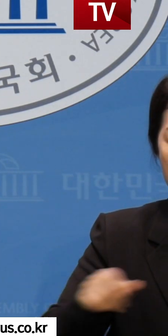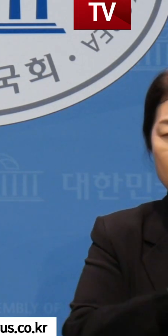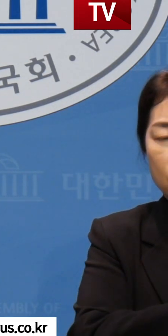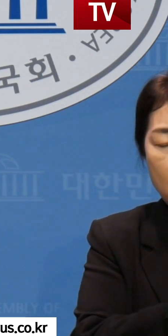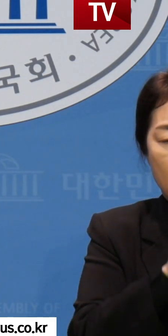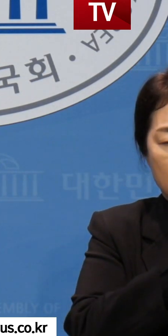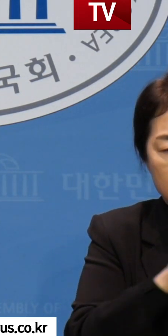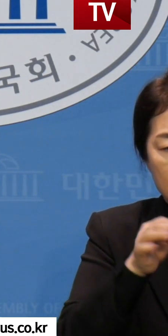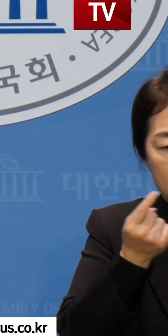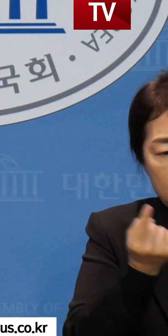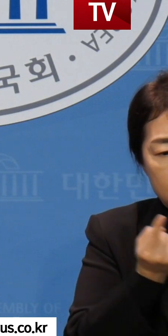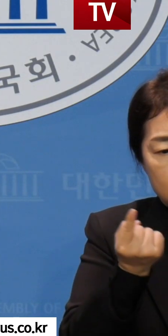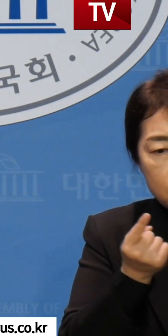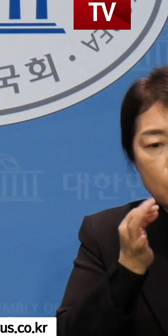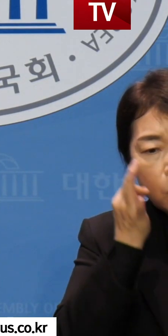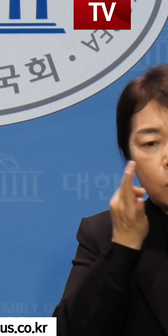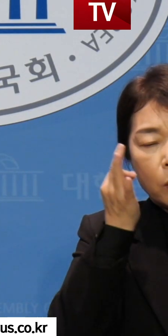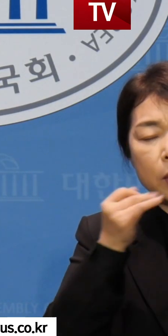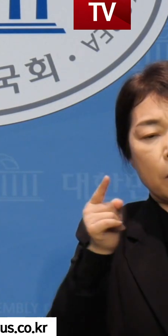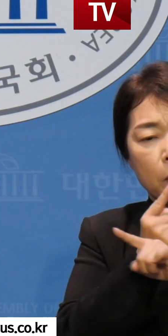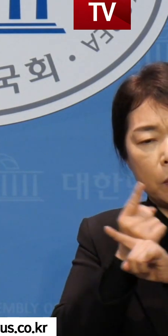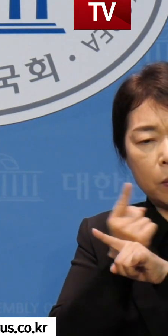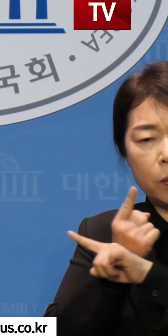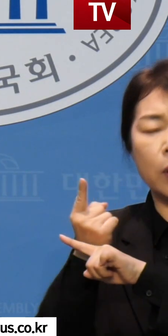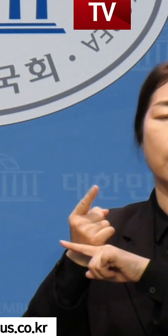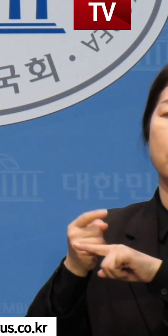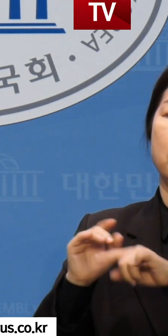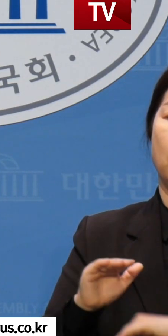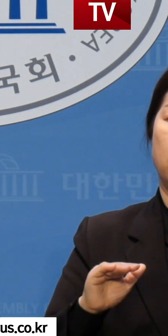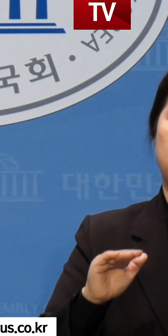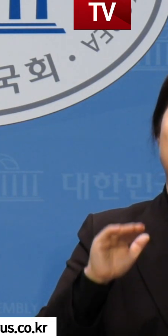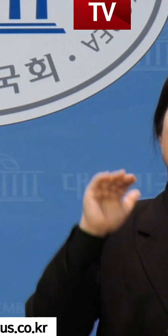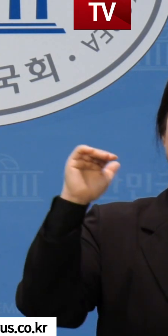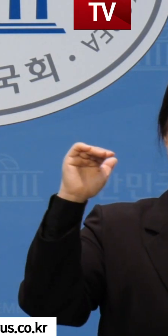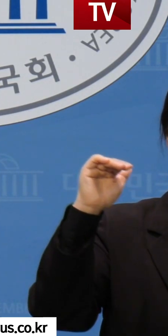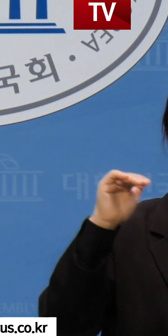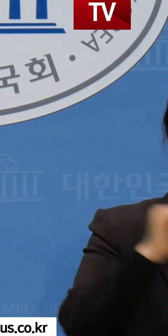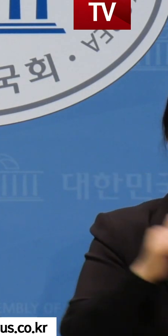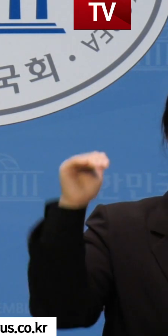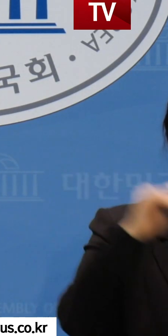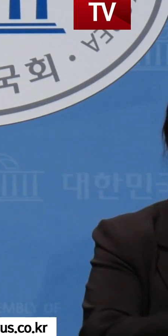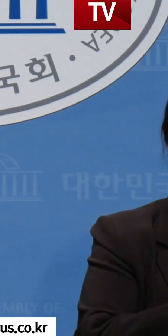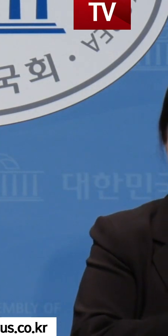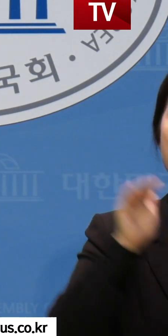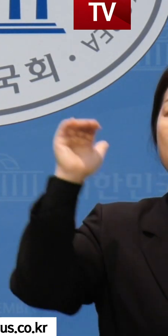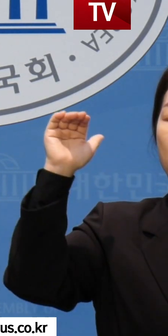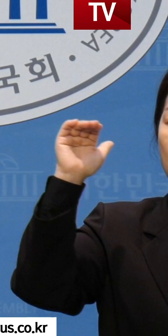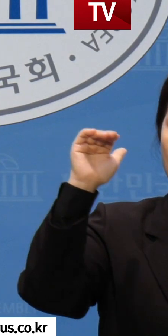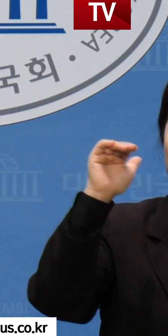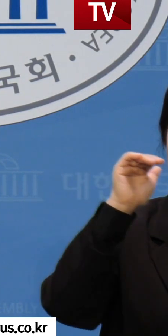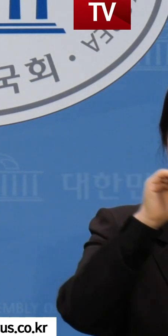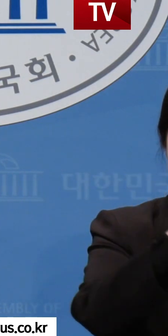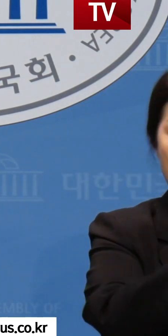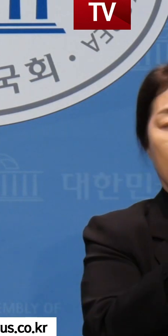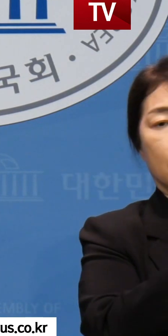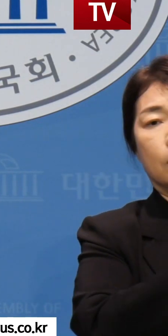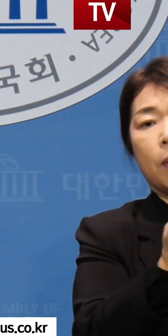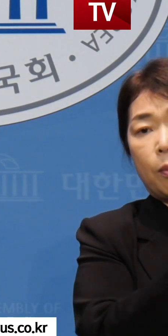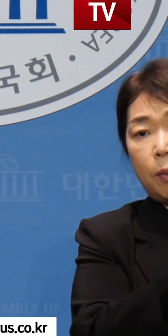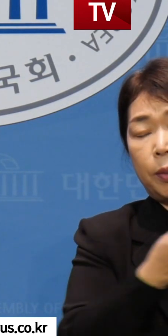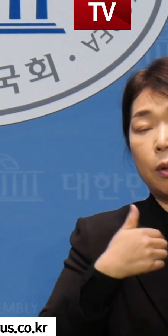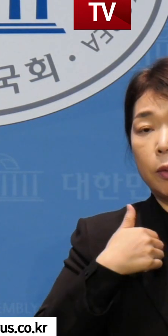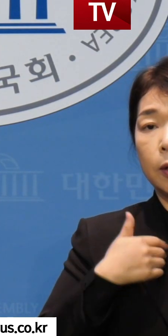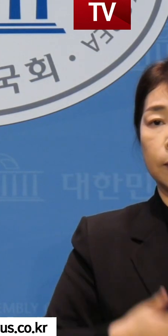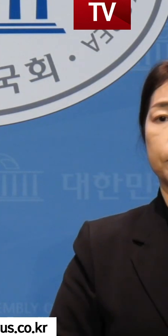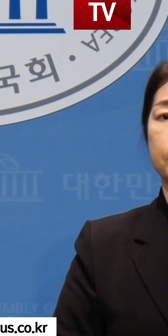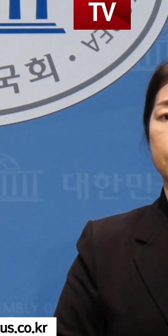대비 가계부채 비율이 점진적 하락하도록 연착륙 방안을 조속히 시행해야 합니다.